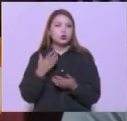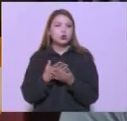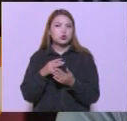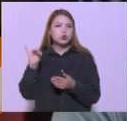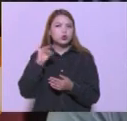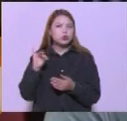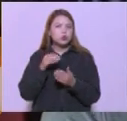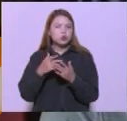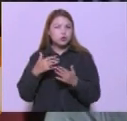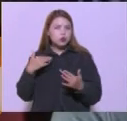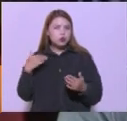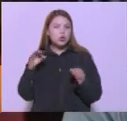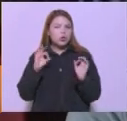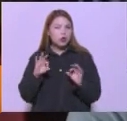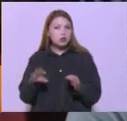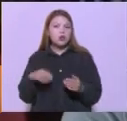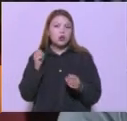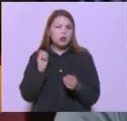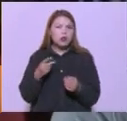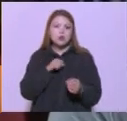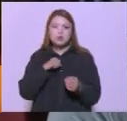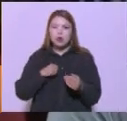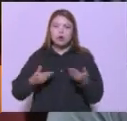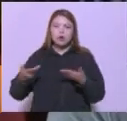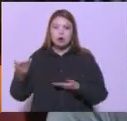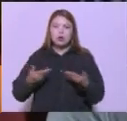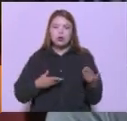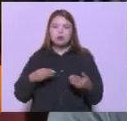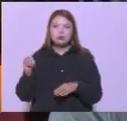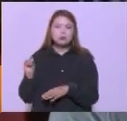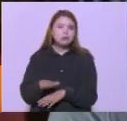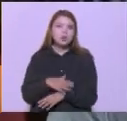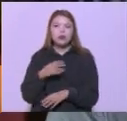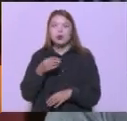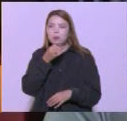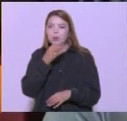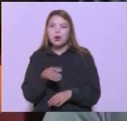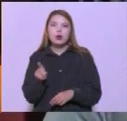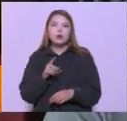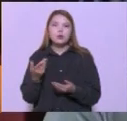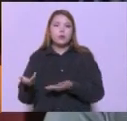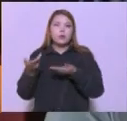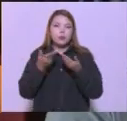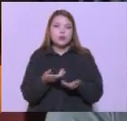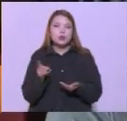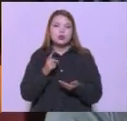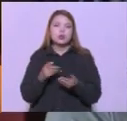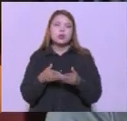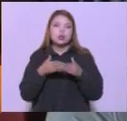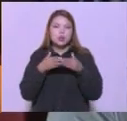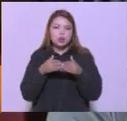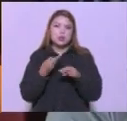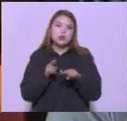как они путешествуют, то, что они все это проходят пешком. Мне очень сильно это понравилось, и они предложили нам поехать с